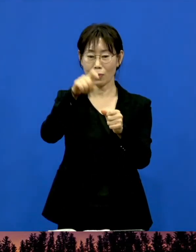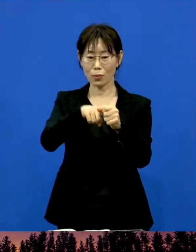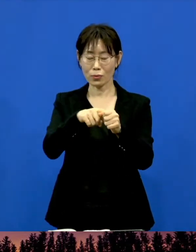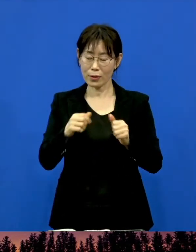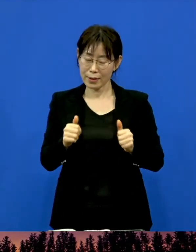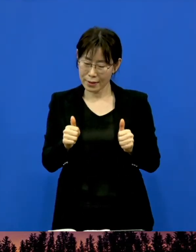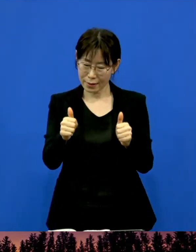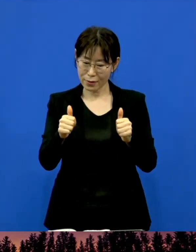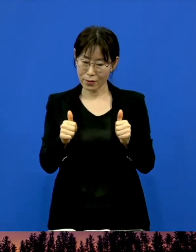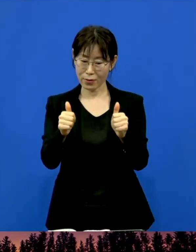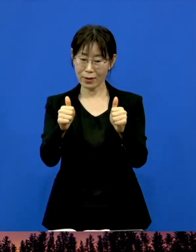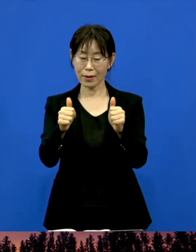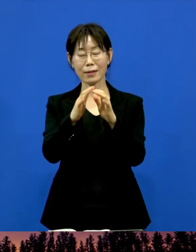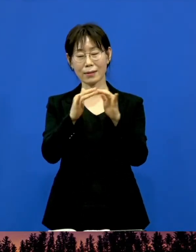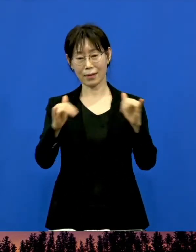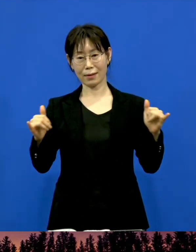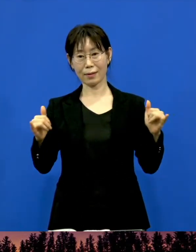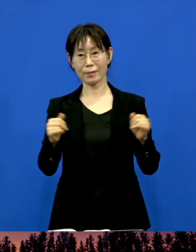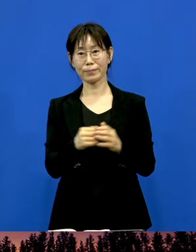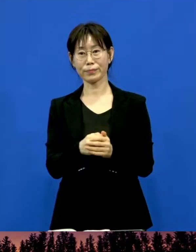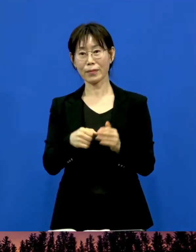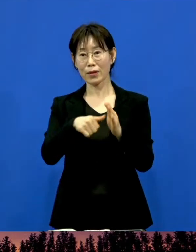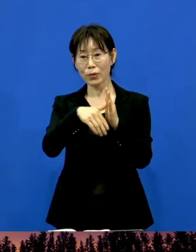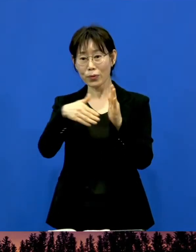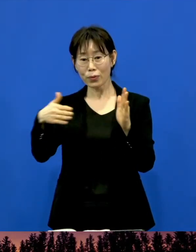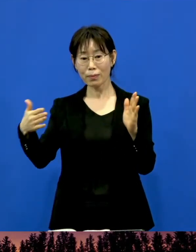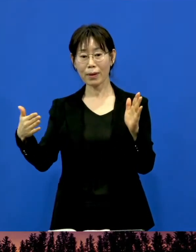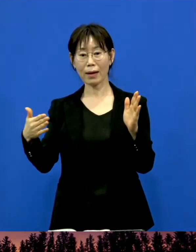그래서 이런 유명한 독일 그